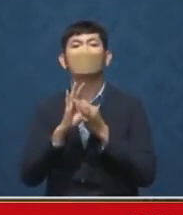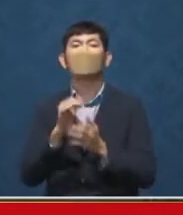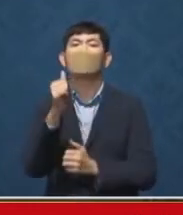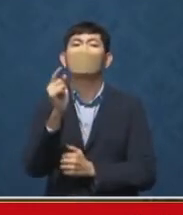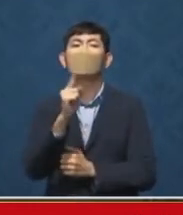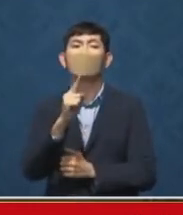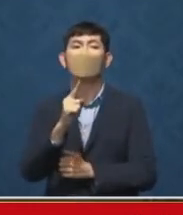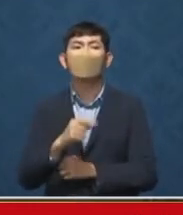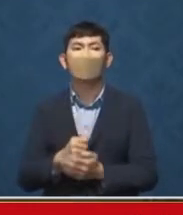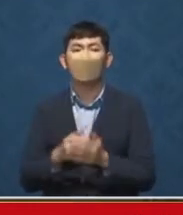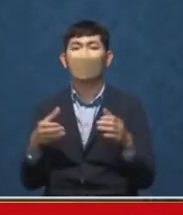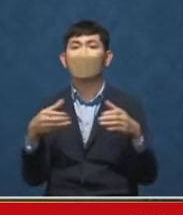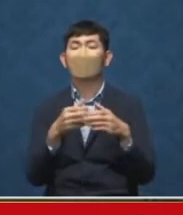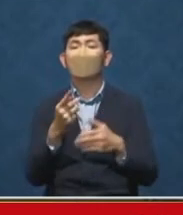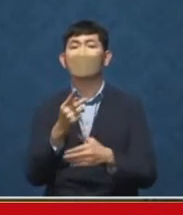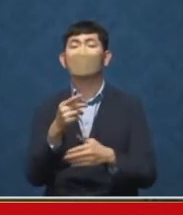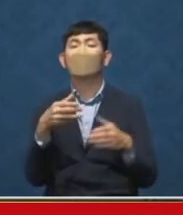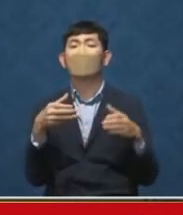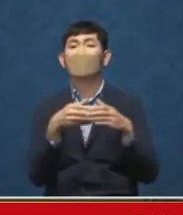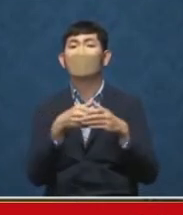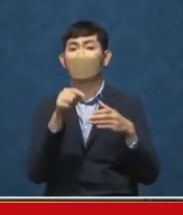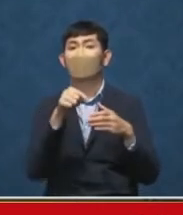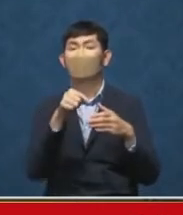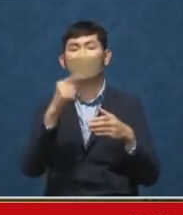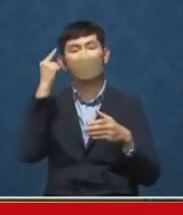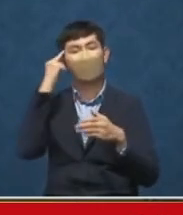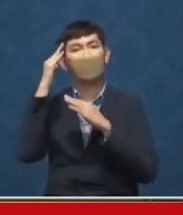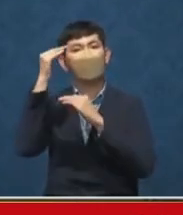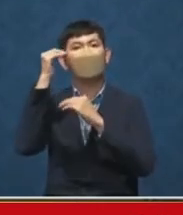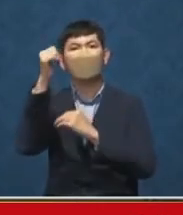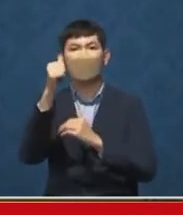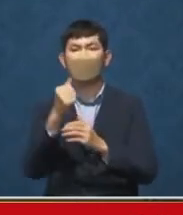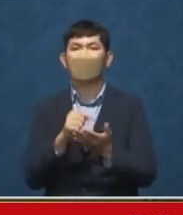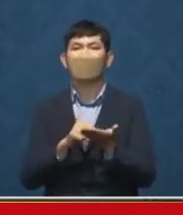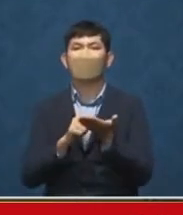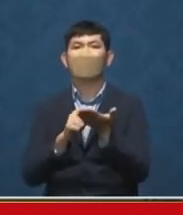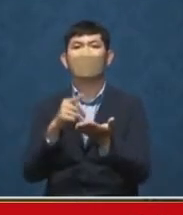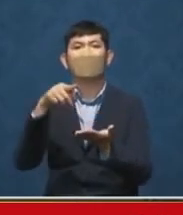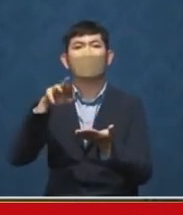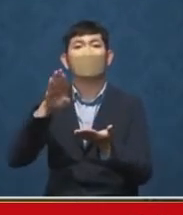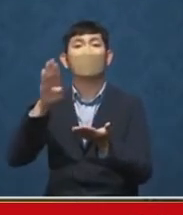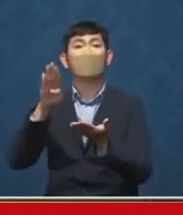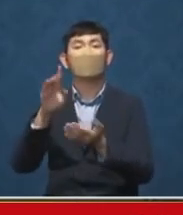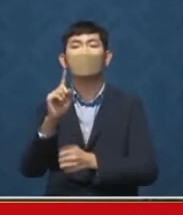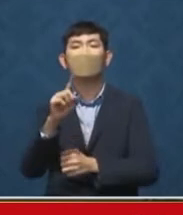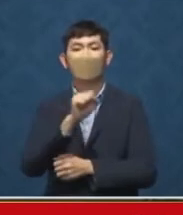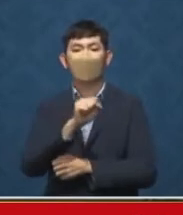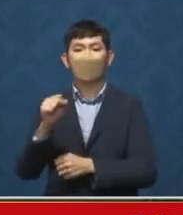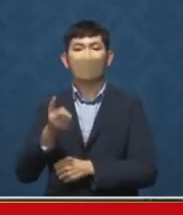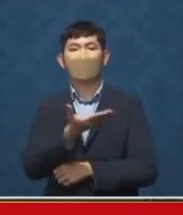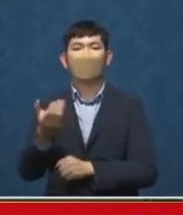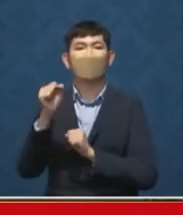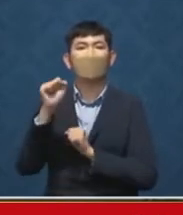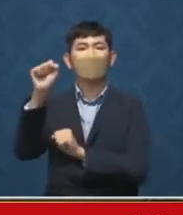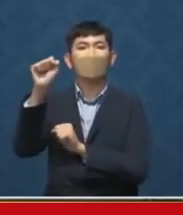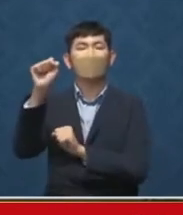อันนี้ความปรารถนาดีของผู้เสนอของคุณรังสิมันต์โรมและคณะนั้นน่ะเขาปรารถนาที่ใช้เป็นพรบ.